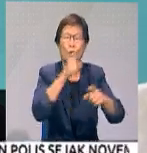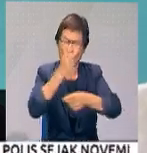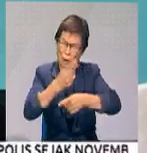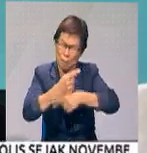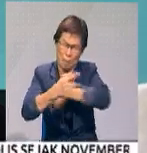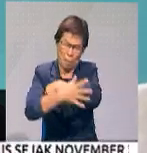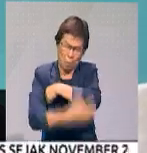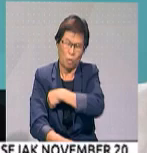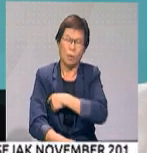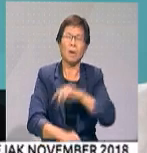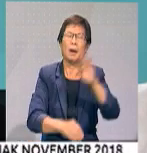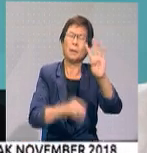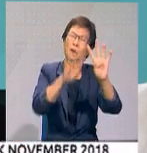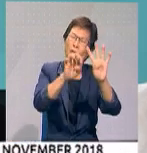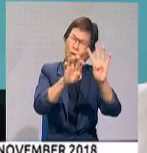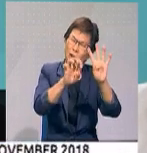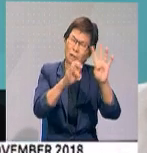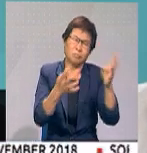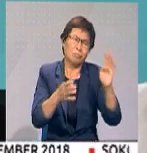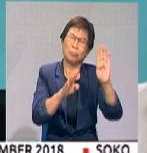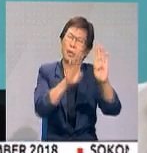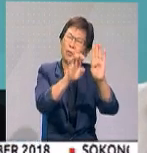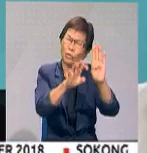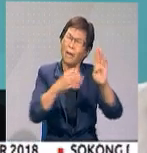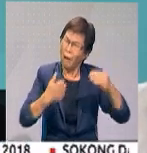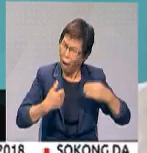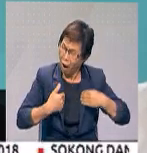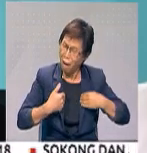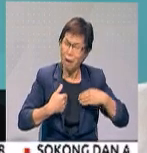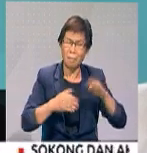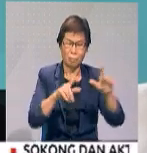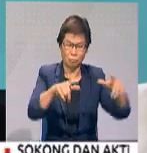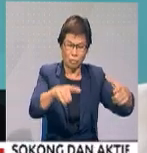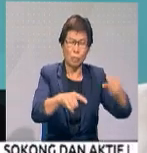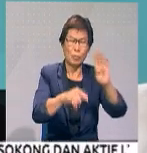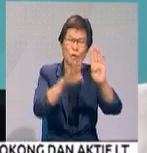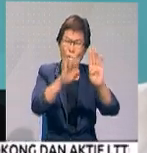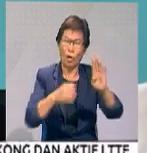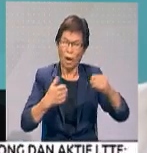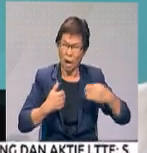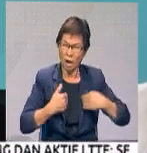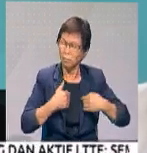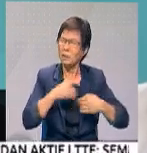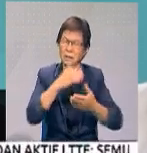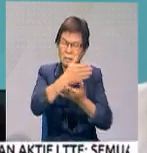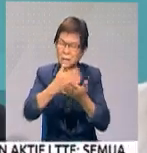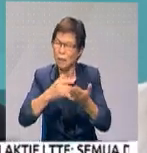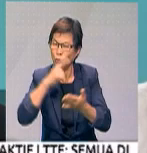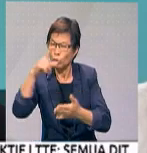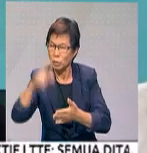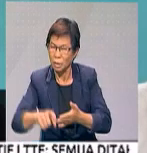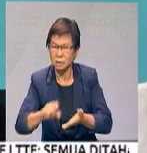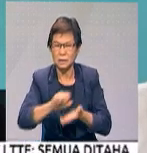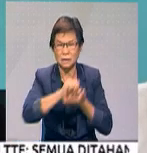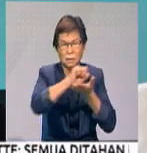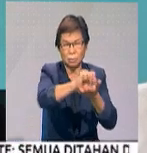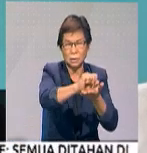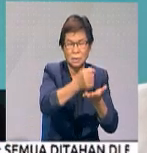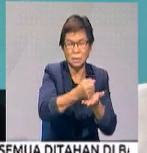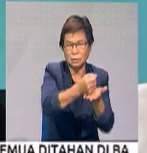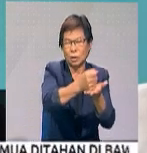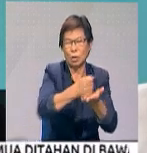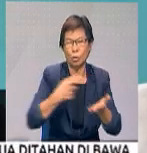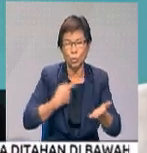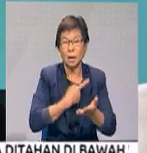the B40, there are people who will not need any subsidy. We are going into